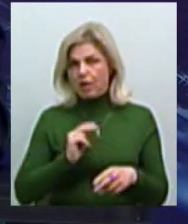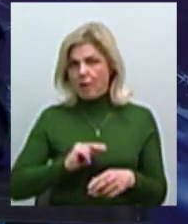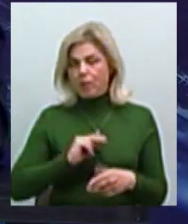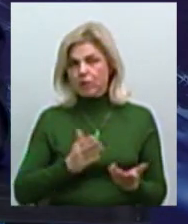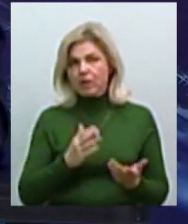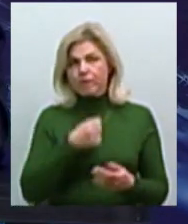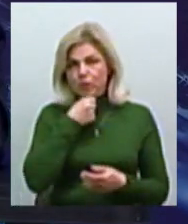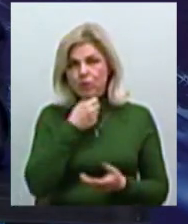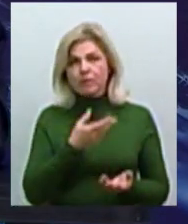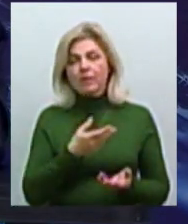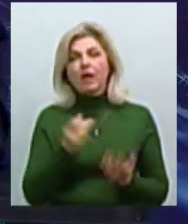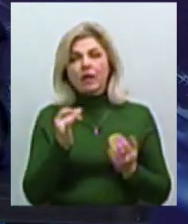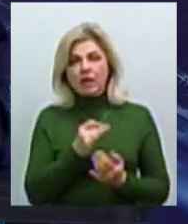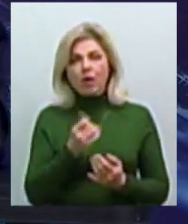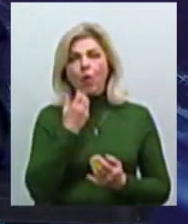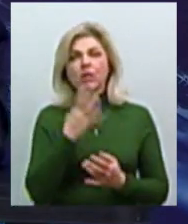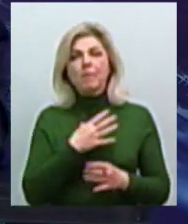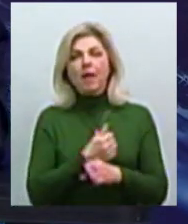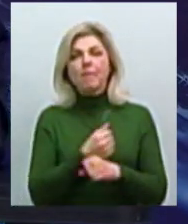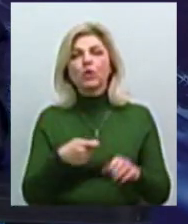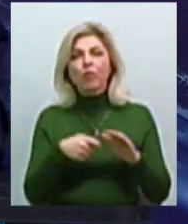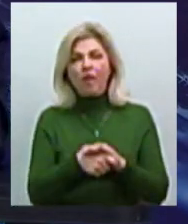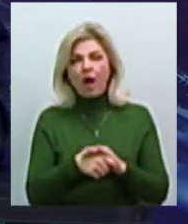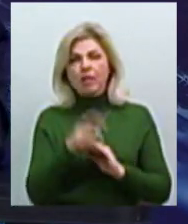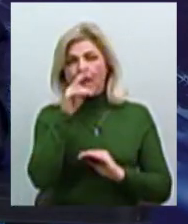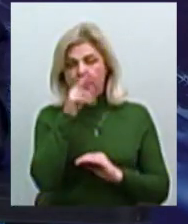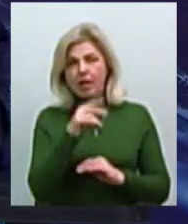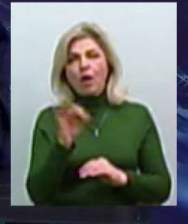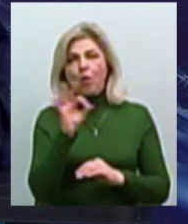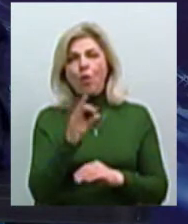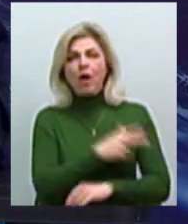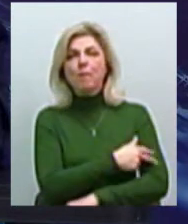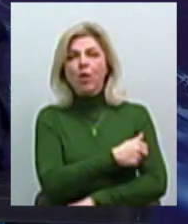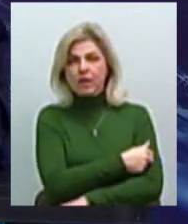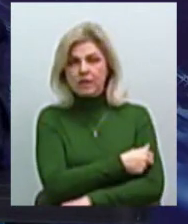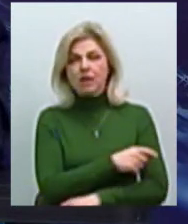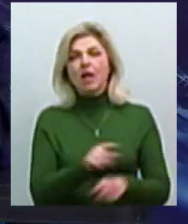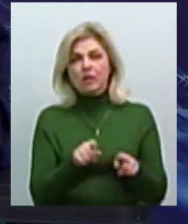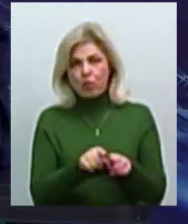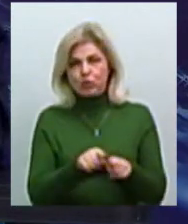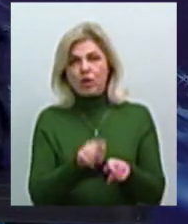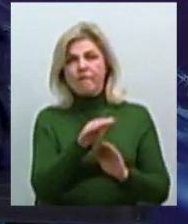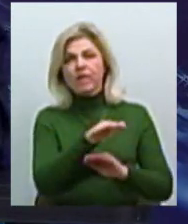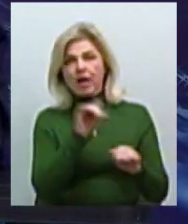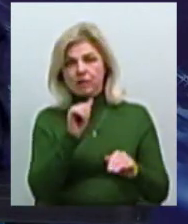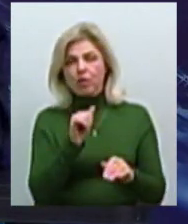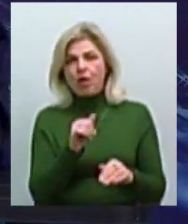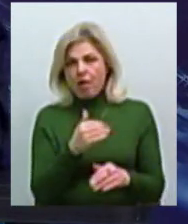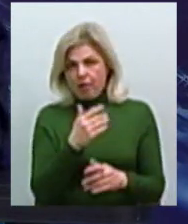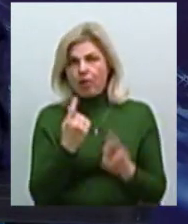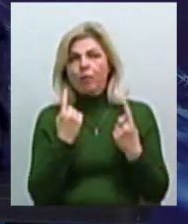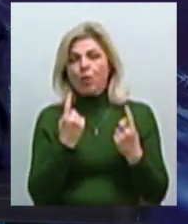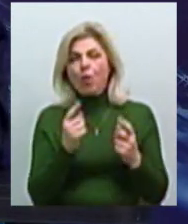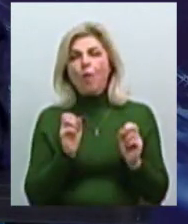коли були хибні мінування про мінування лікувальних закладів, це викликало певну